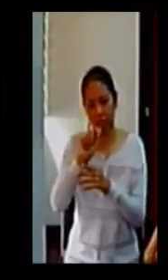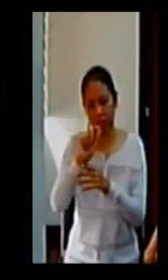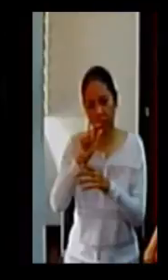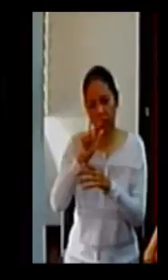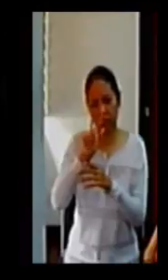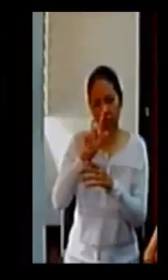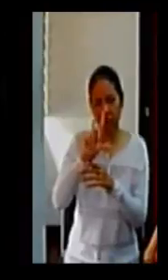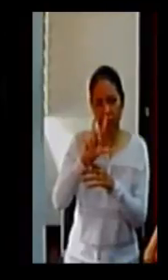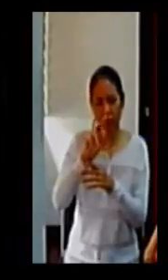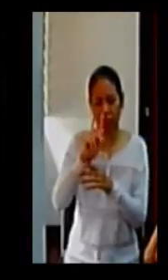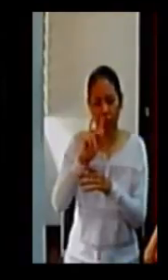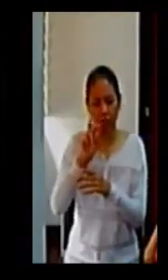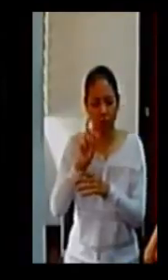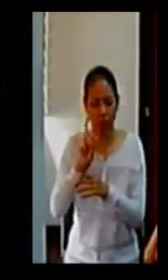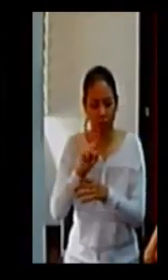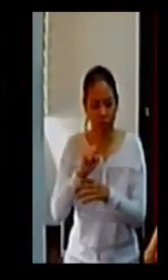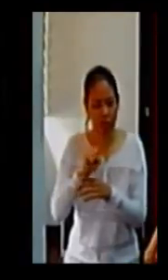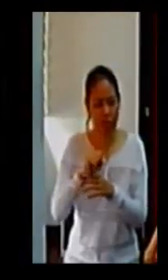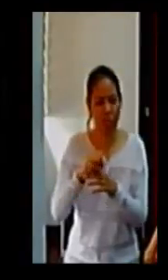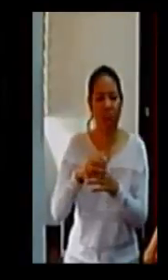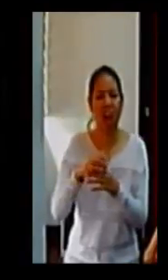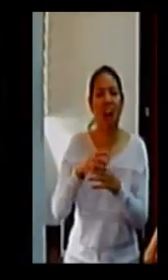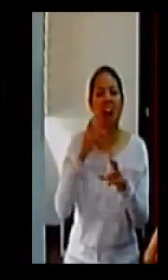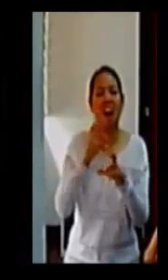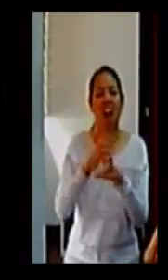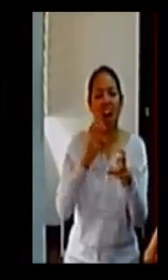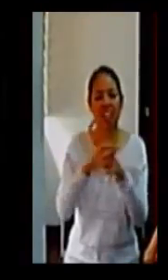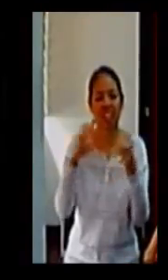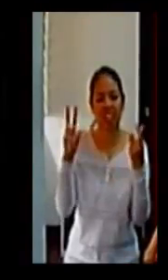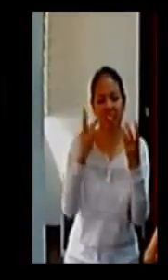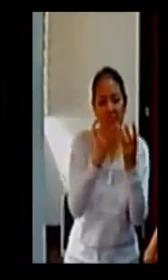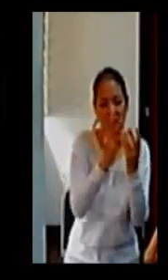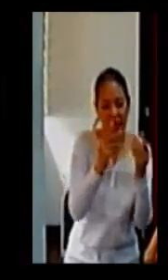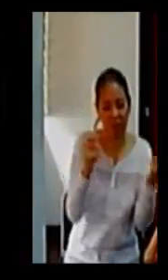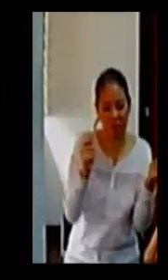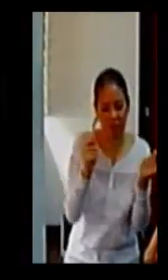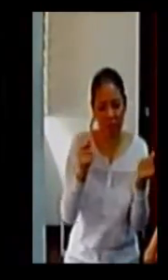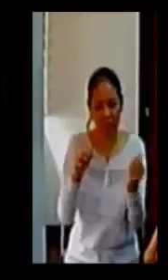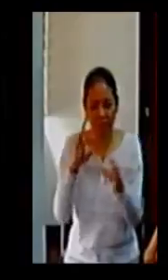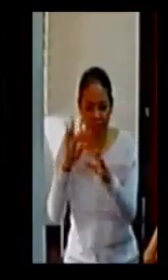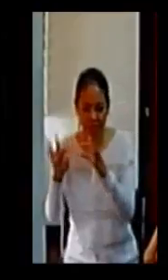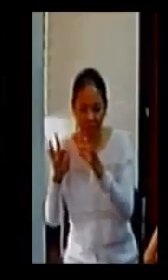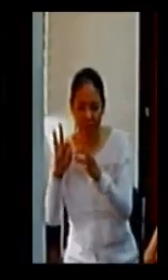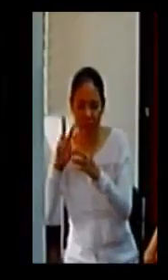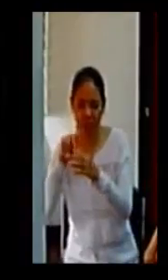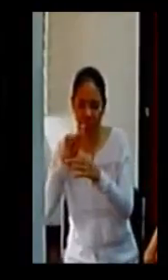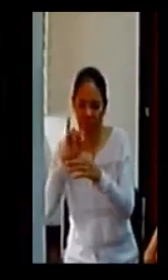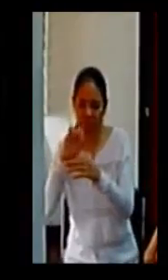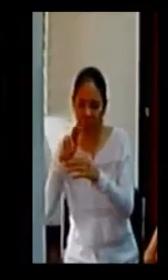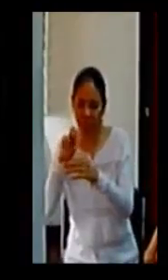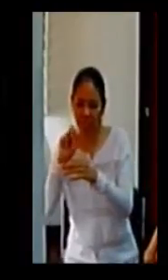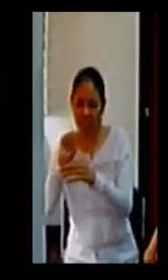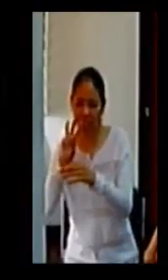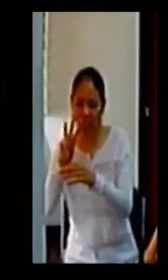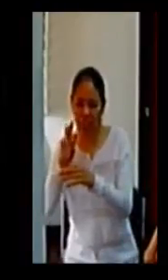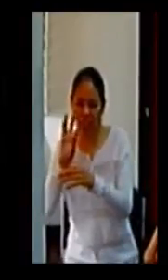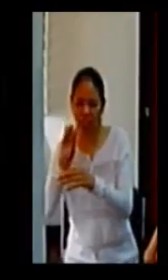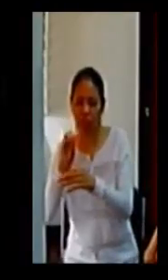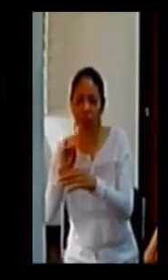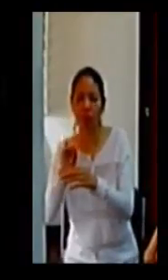Ang roots ng aming tinawon rice is paglagay mo pa lang doon, nadi-decay na. So nagiging fertilizer